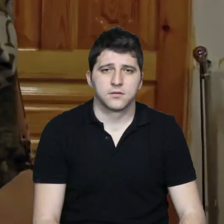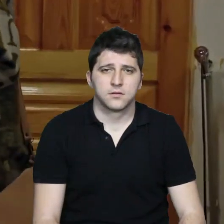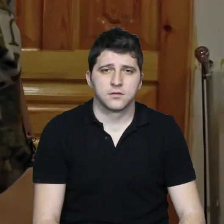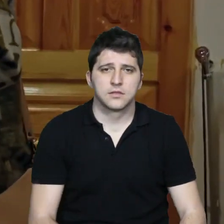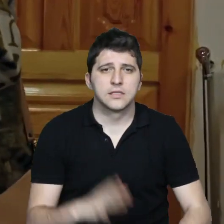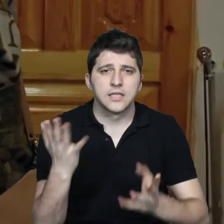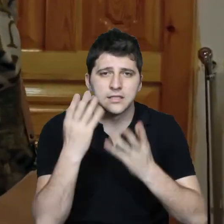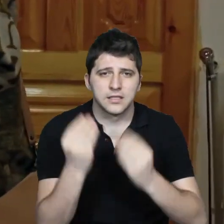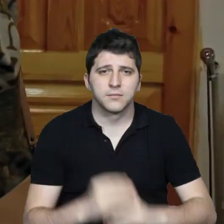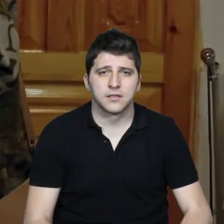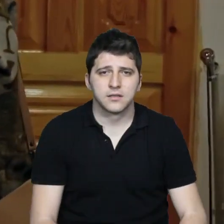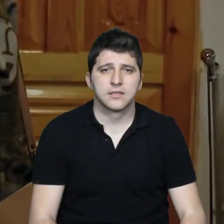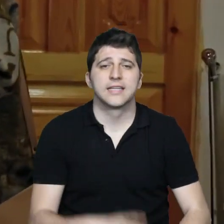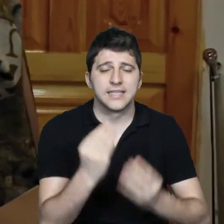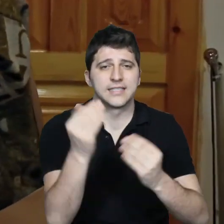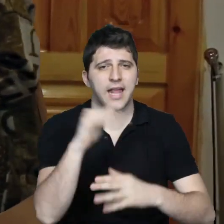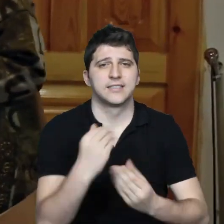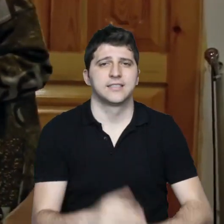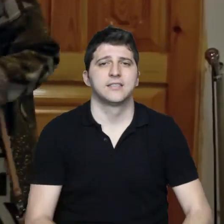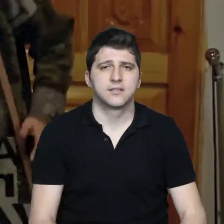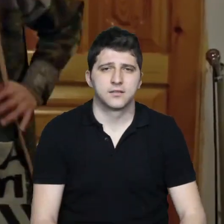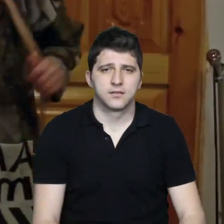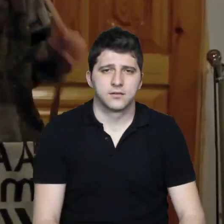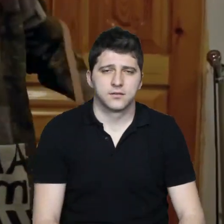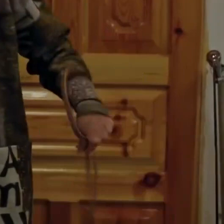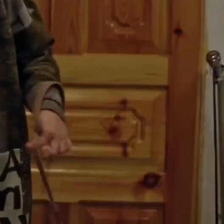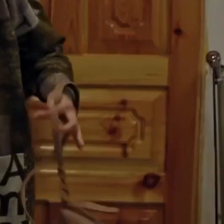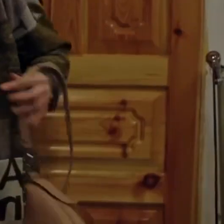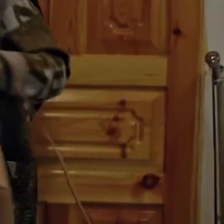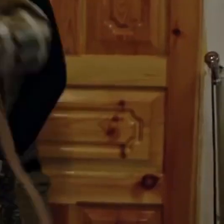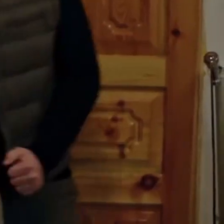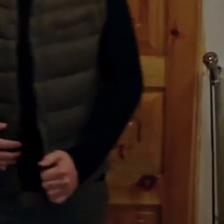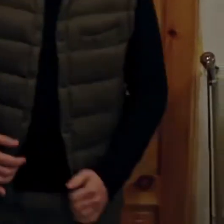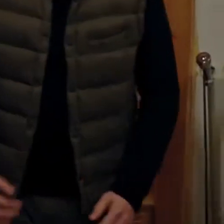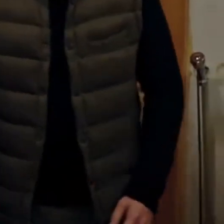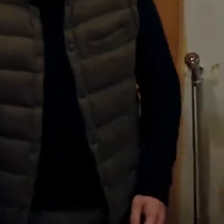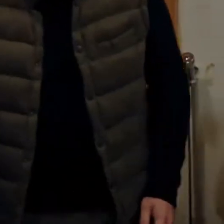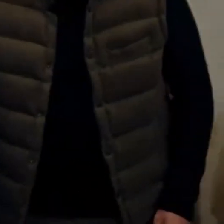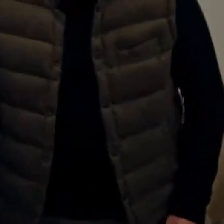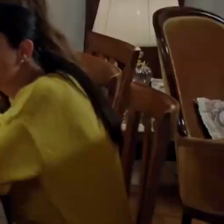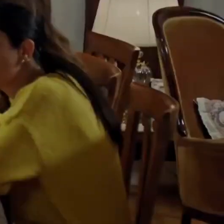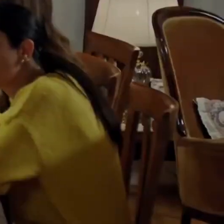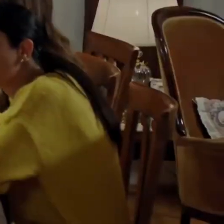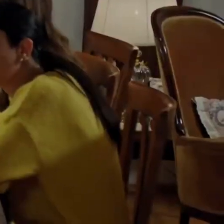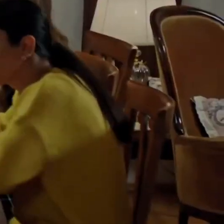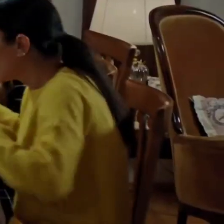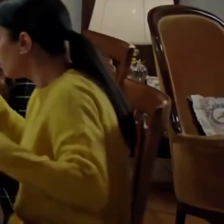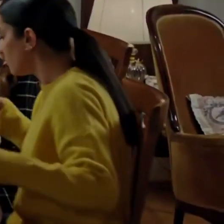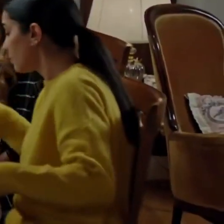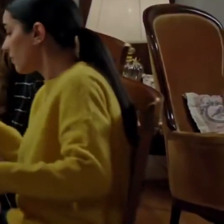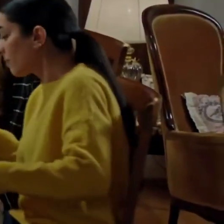Nasıllar? İyi ki geldiniz. Elinde bir tencereyle önden girdi Kezban. Gelin bakalım.